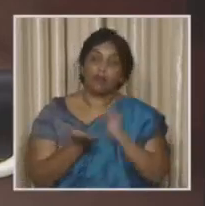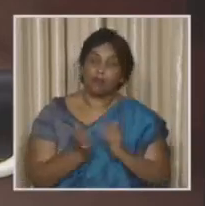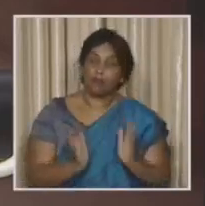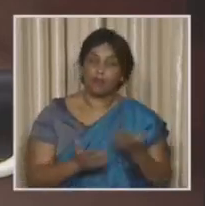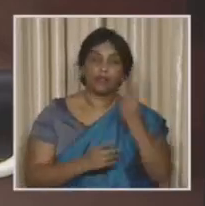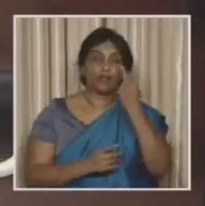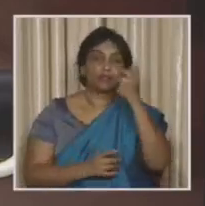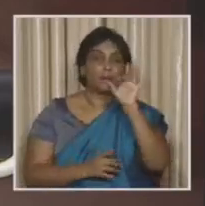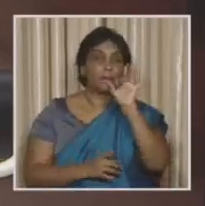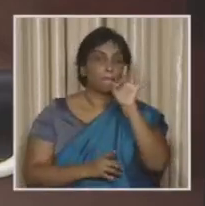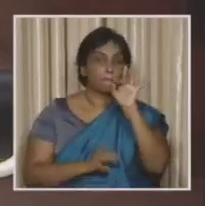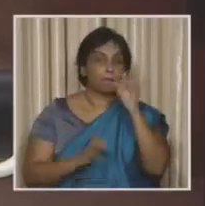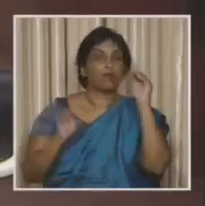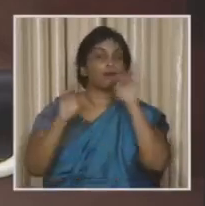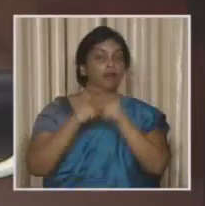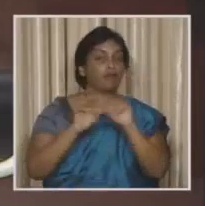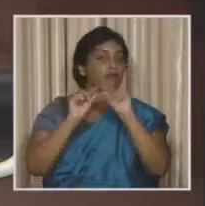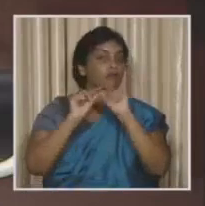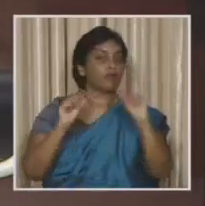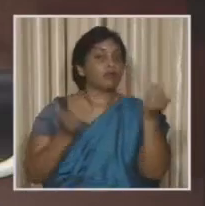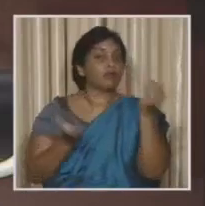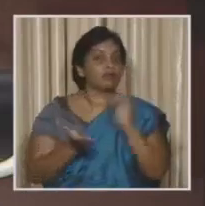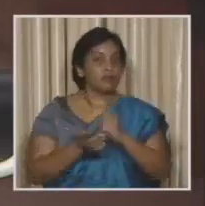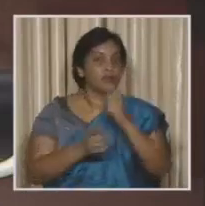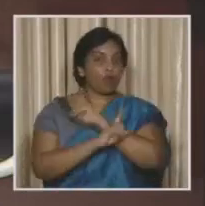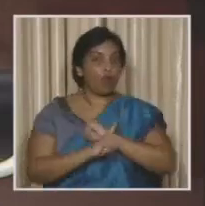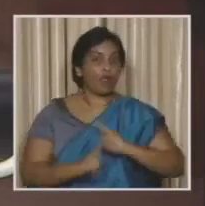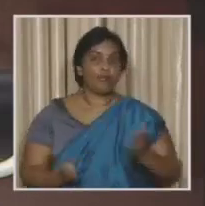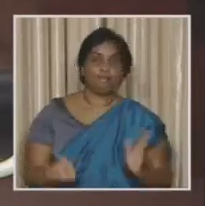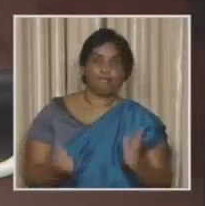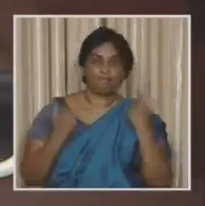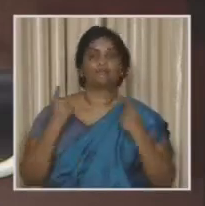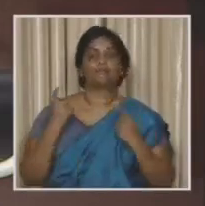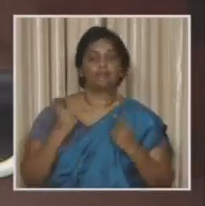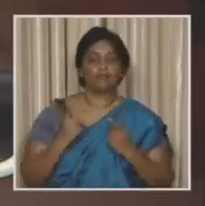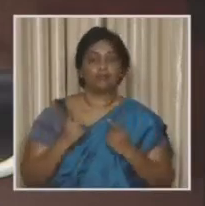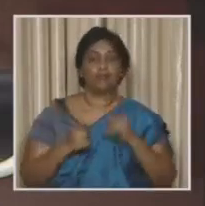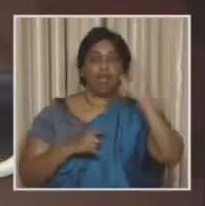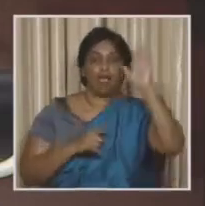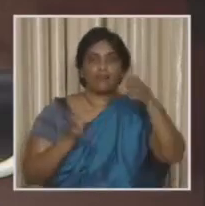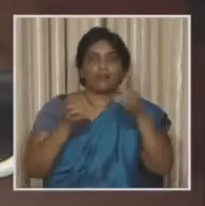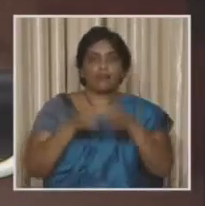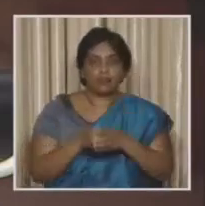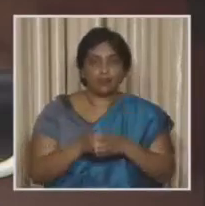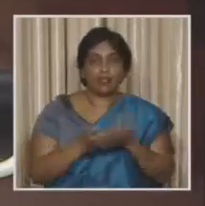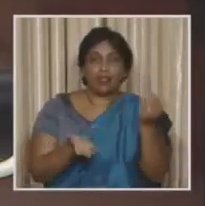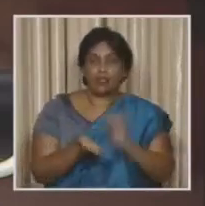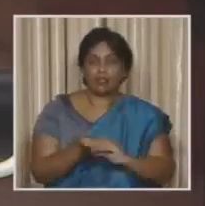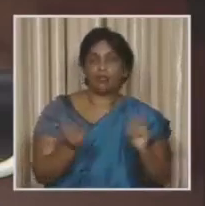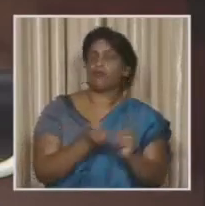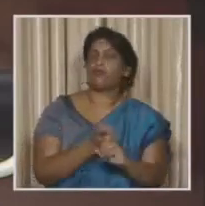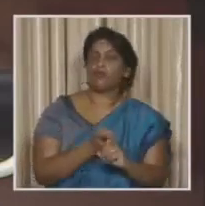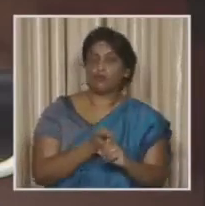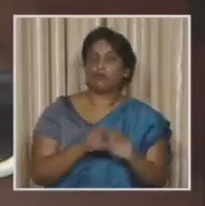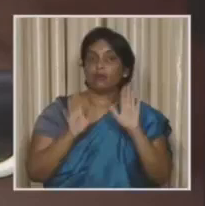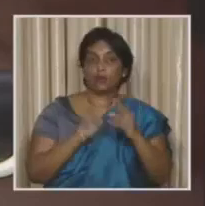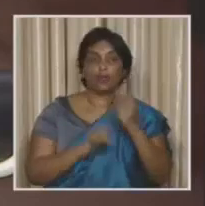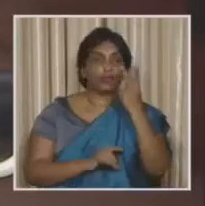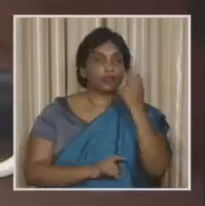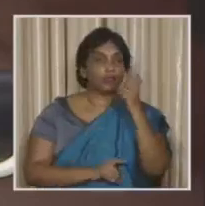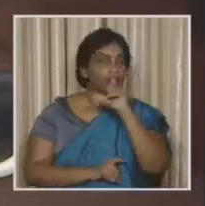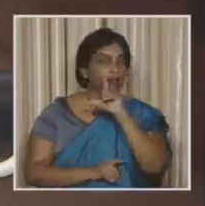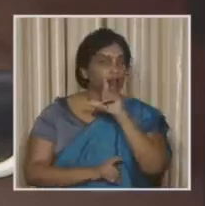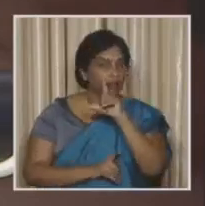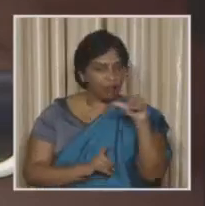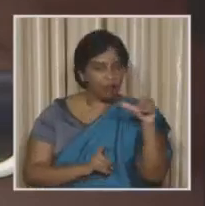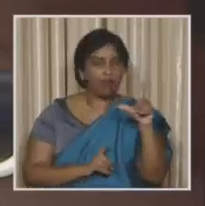අපේ ශබ්දකෝෂයට ආපු වචන පේළියක් යලි කොටි නැගිටි. ආවා කල්ලිය, නැවත ප්‍රහාරය. නමුත් 2017 විතර